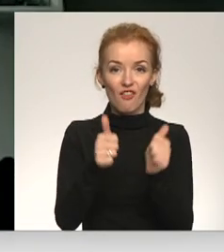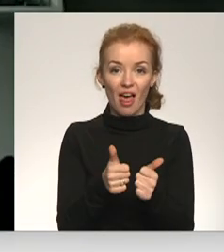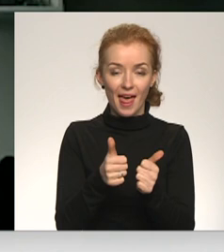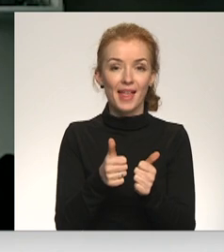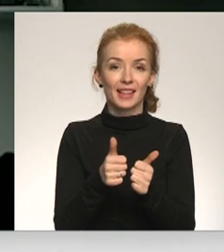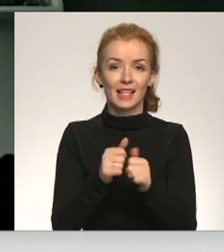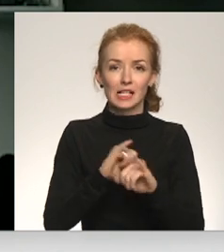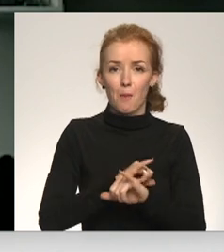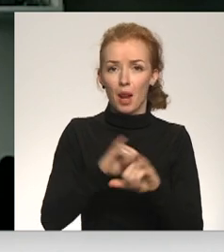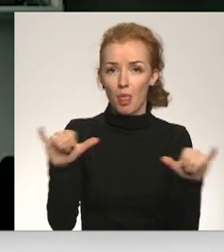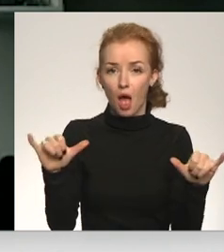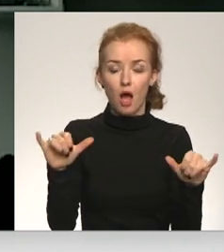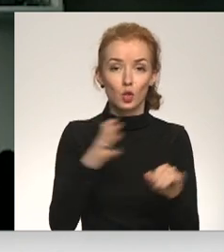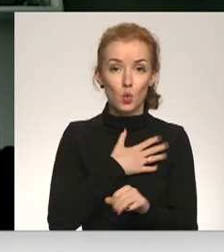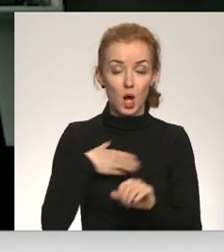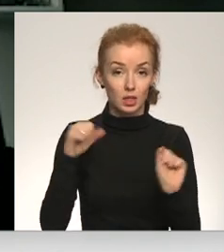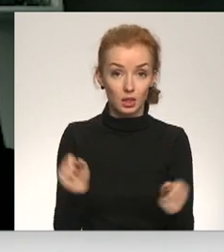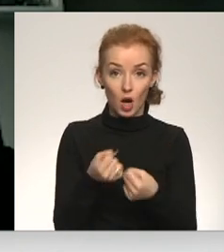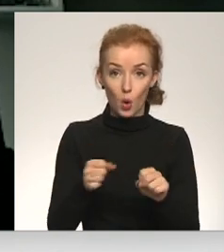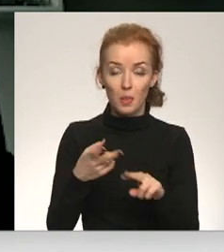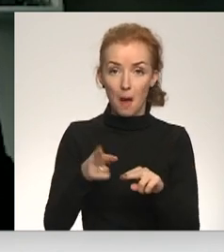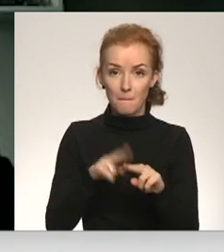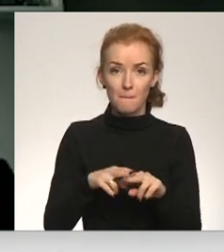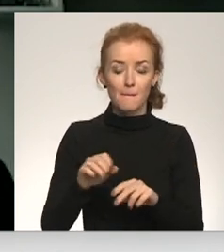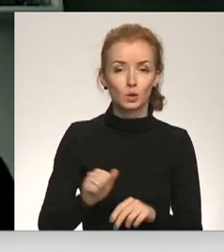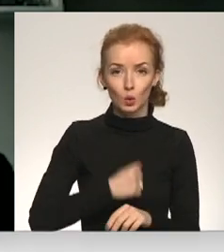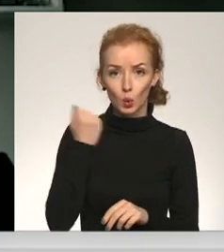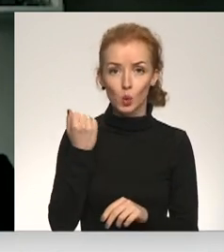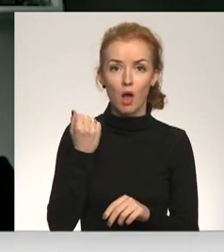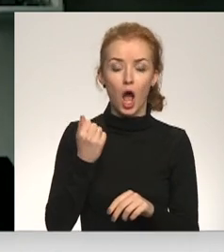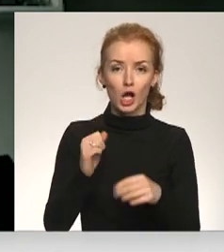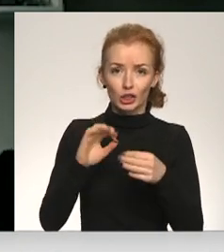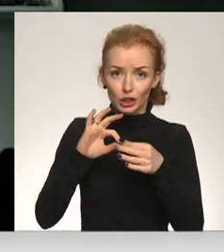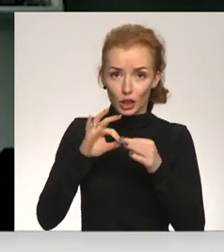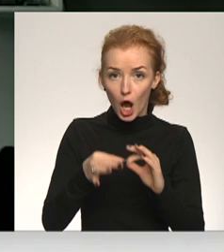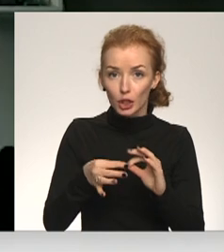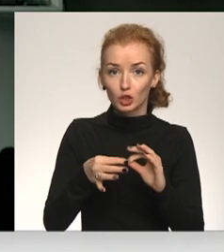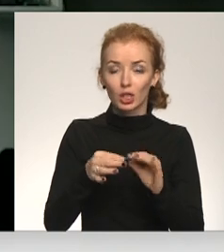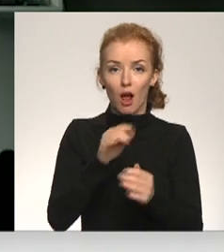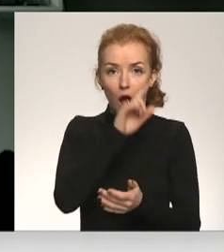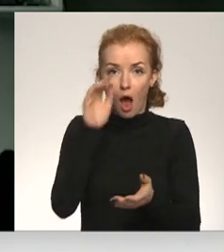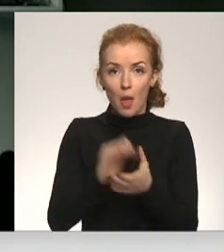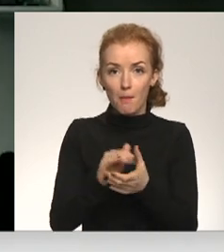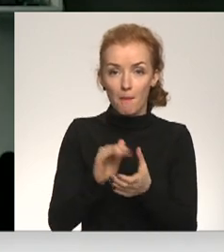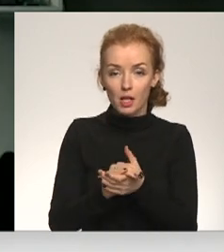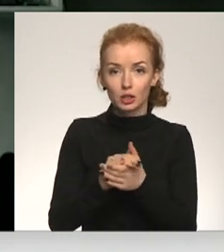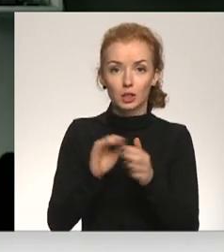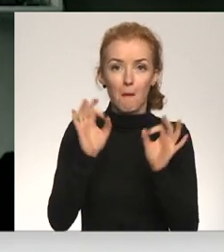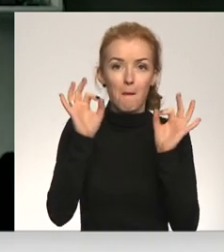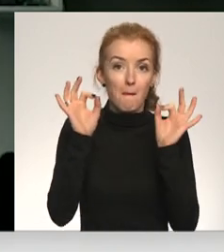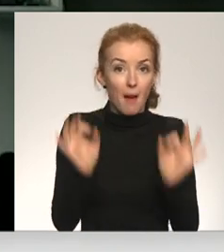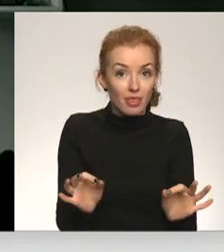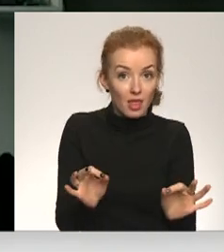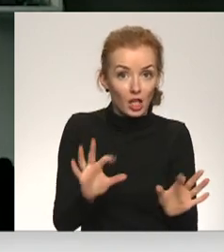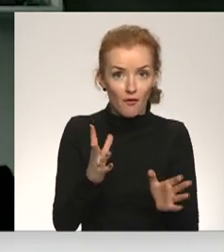izplatās un attīstās ļoti strauji, un tāpēc paliek arvien grūtāk un sarežģītāk atpazīt šo patieso informāciju